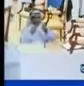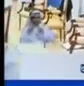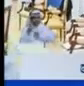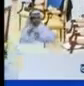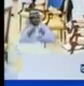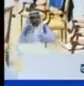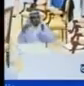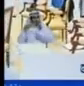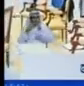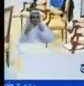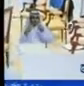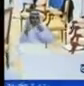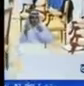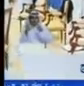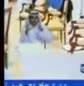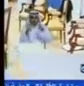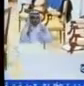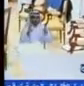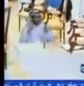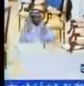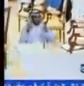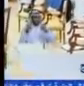وتوصلنا إلى اتفاق فيها، وراح إن شاء الله